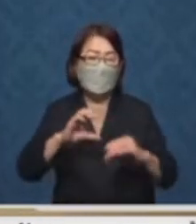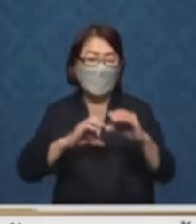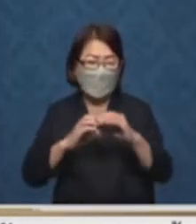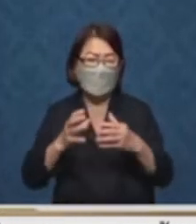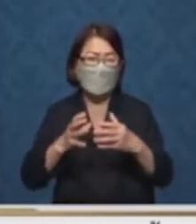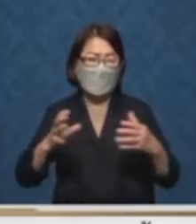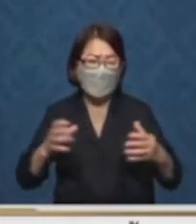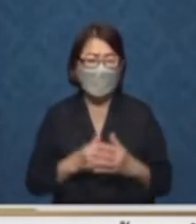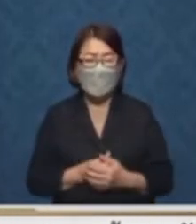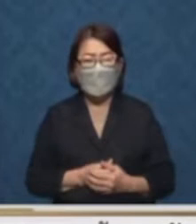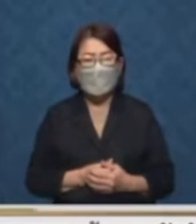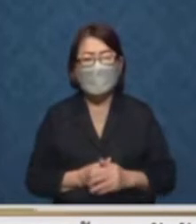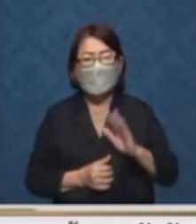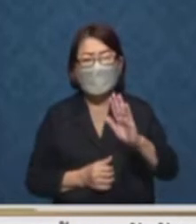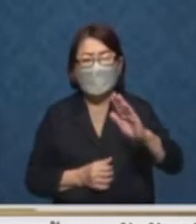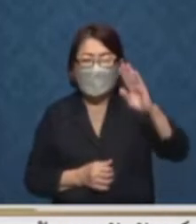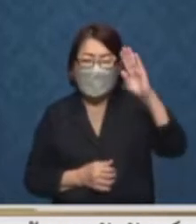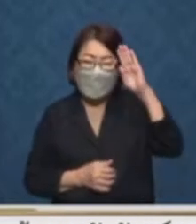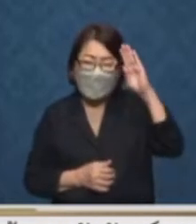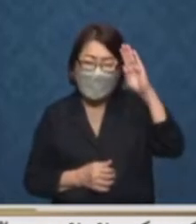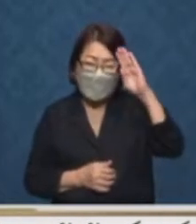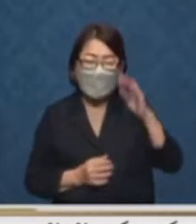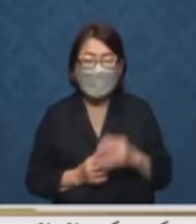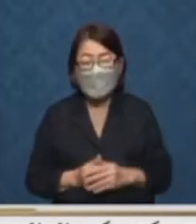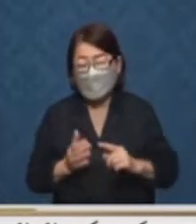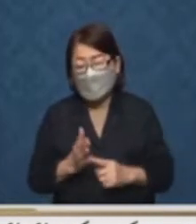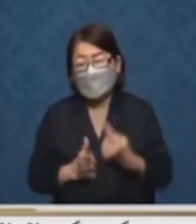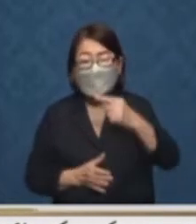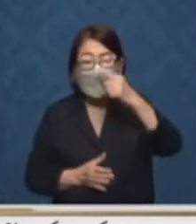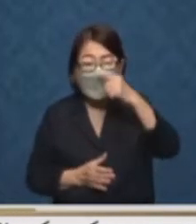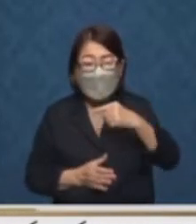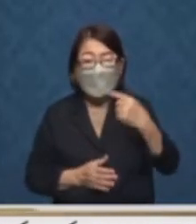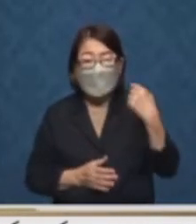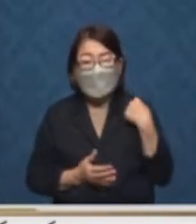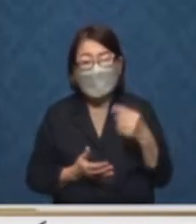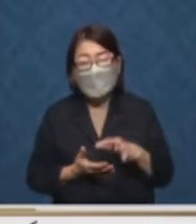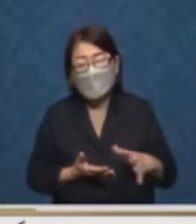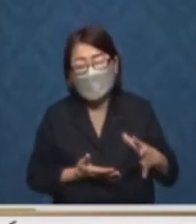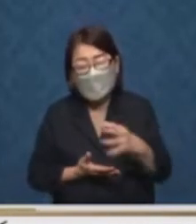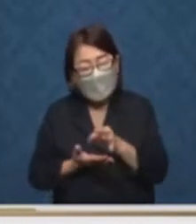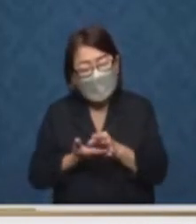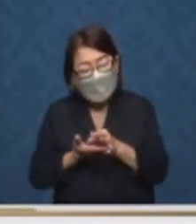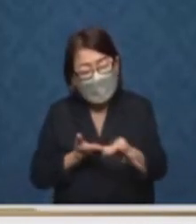ดของกองทัพครับตั้งแต่ประเทศไทยเคยมีการจัดซื้อมาเนี่ย